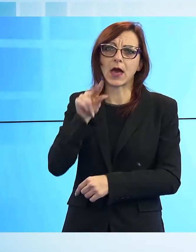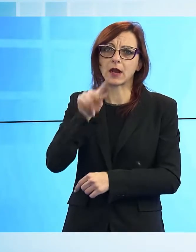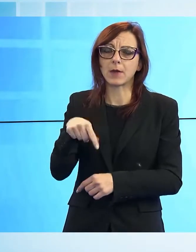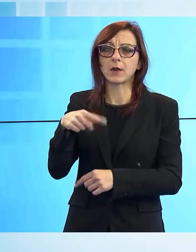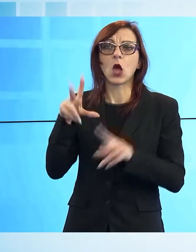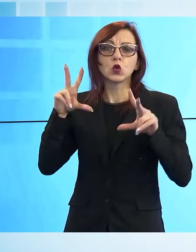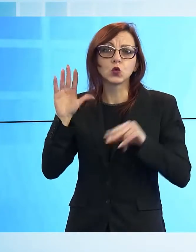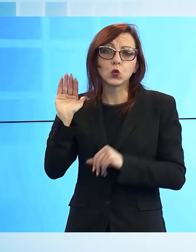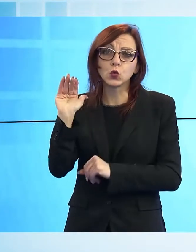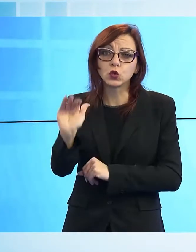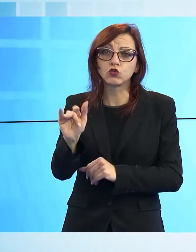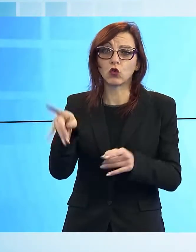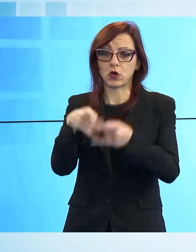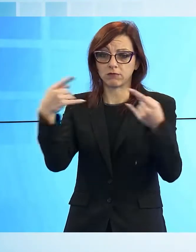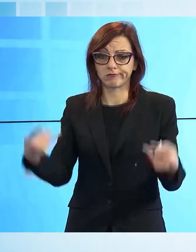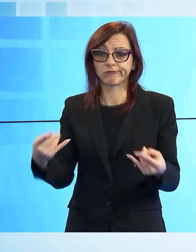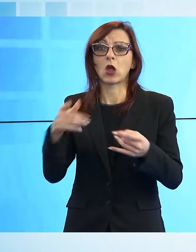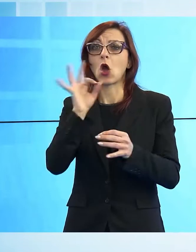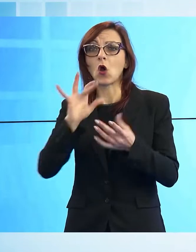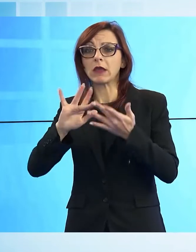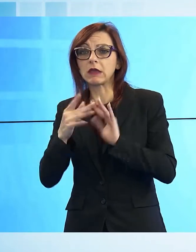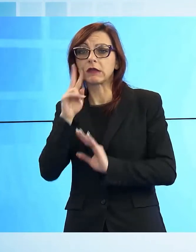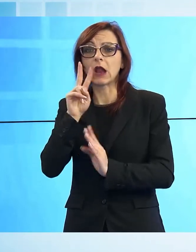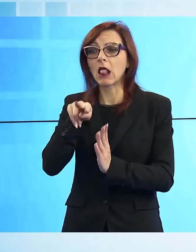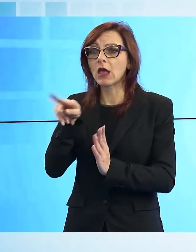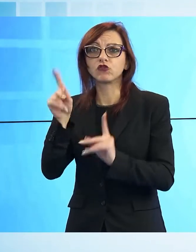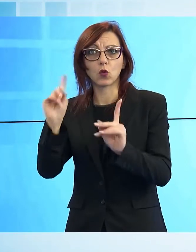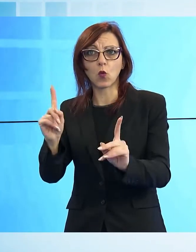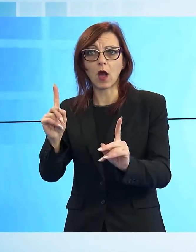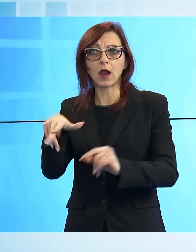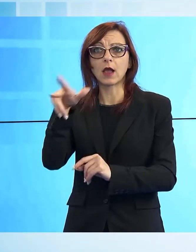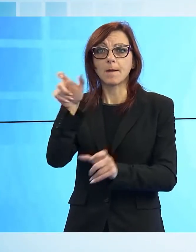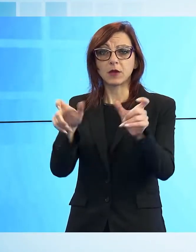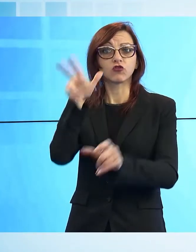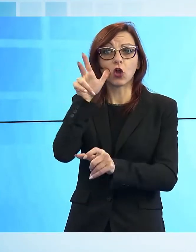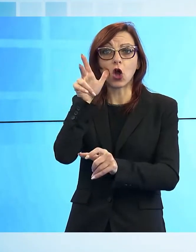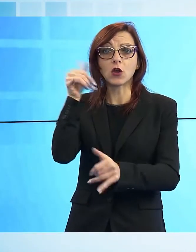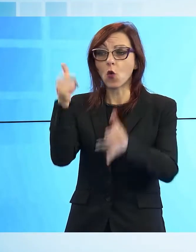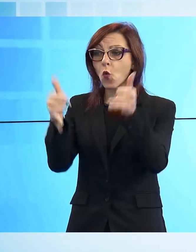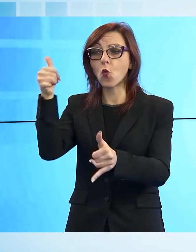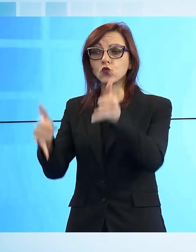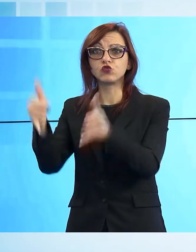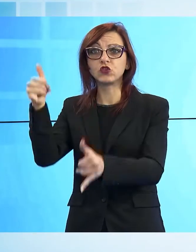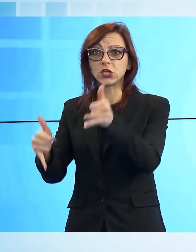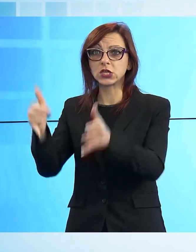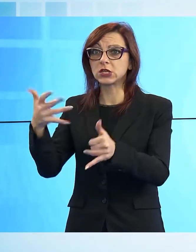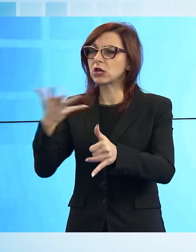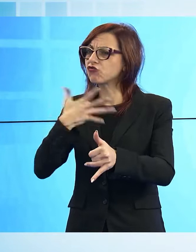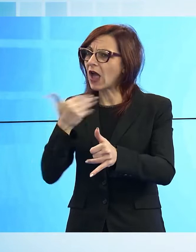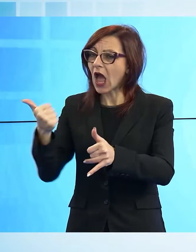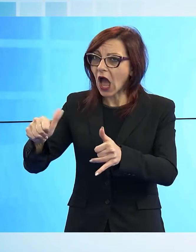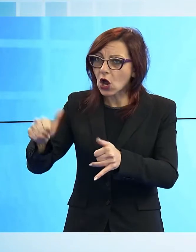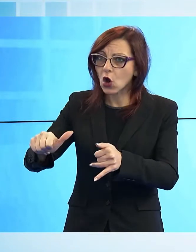sulla cronaca di stampa, sui mass media, donne che se ne vanno, che vengono uccise o donne